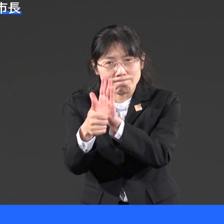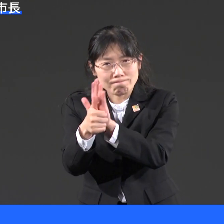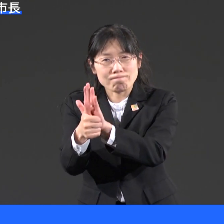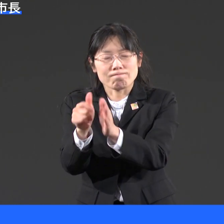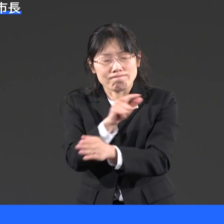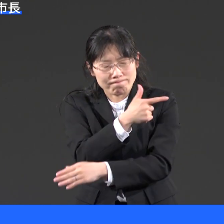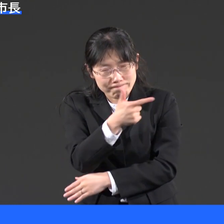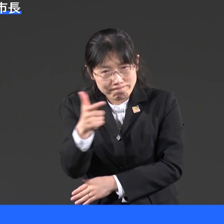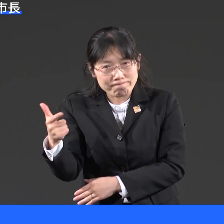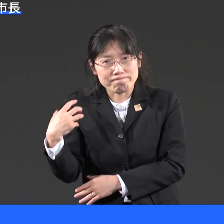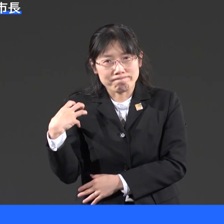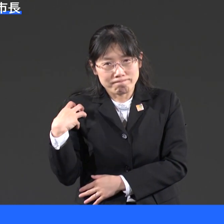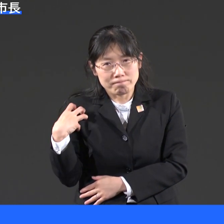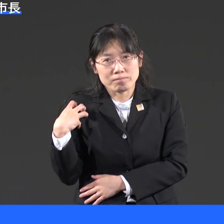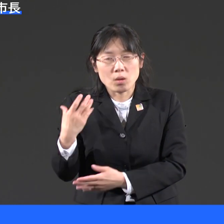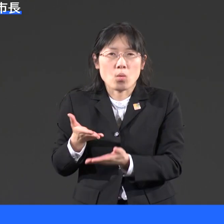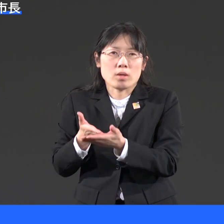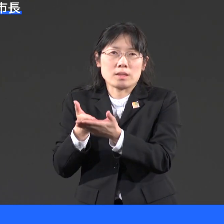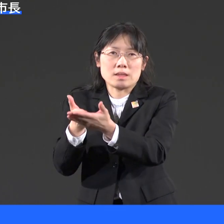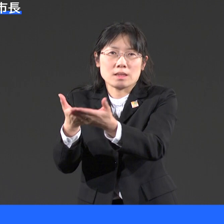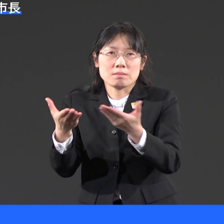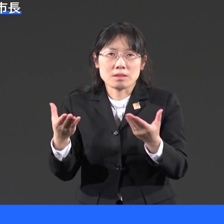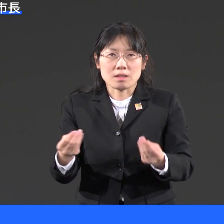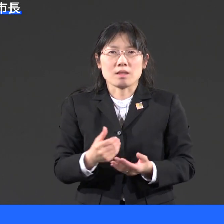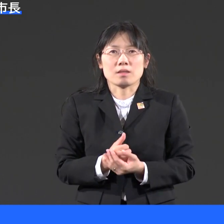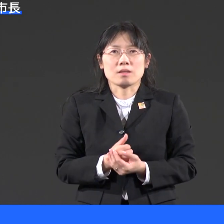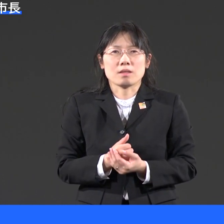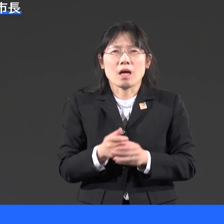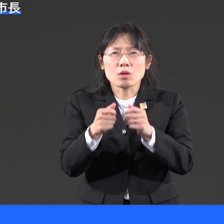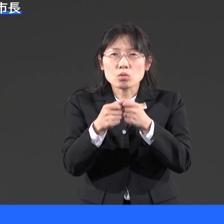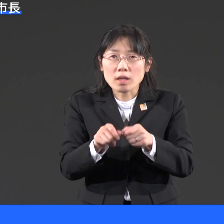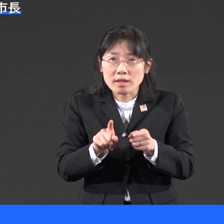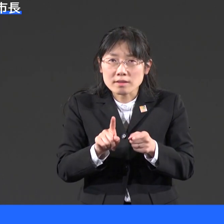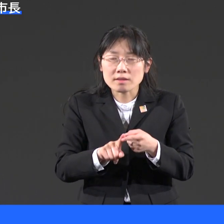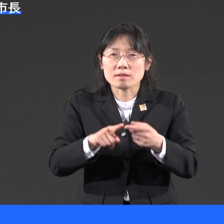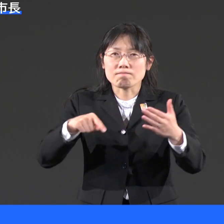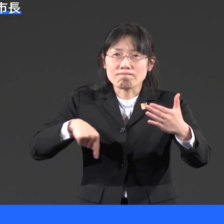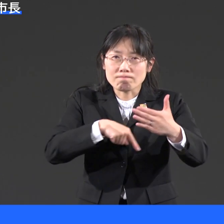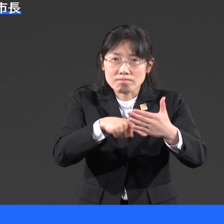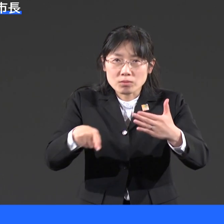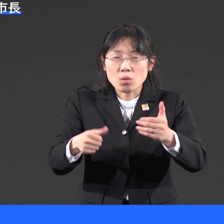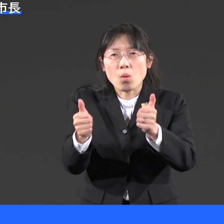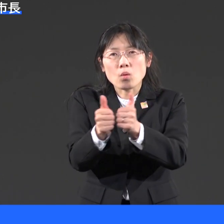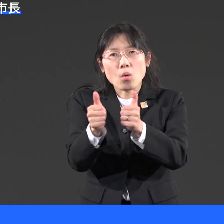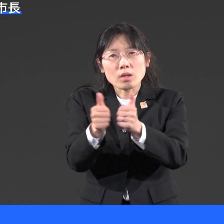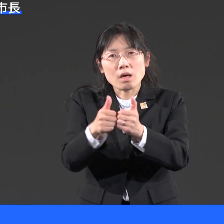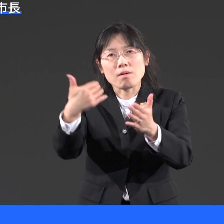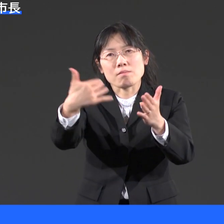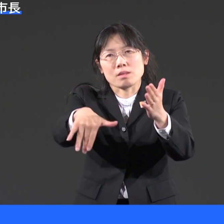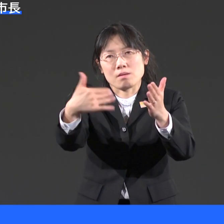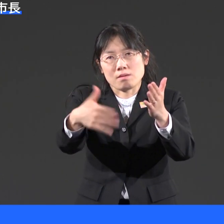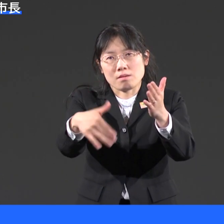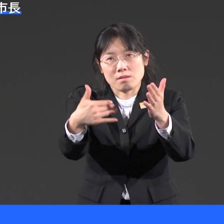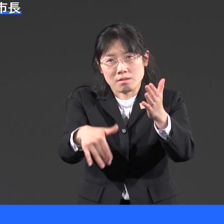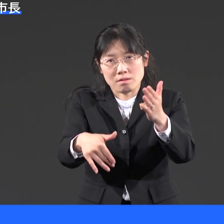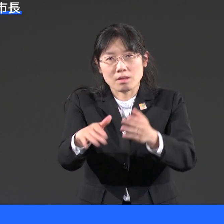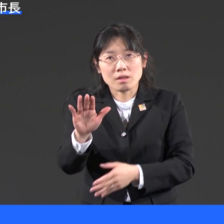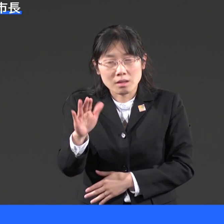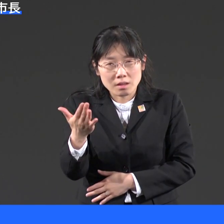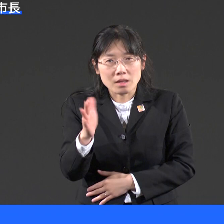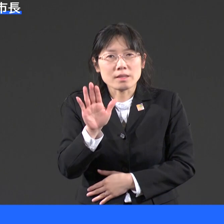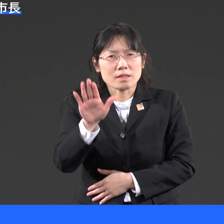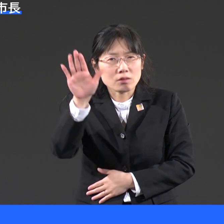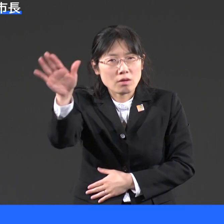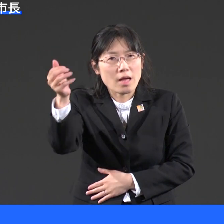でもやりますのでというお話でさせていただいております。今具体的にまだそういうご相談ということではありませんけれども、いずれ宿